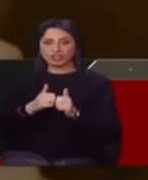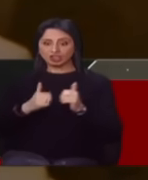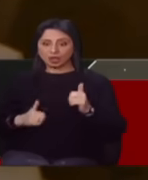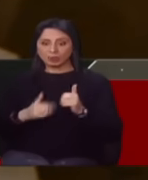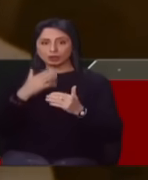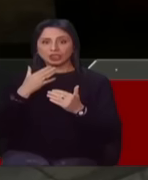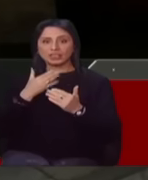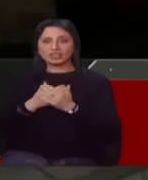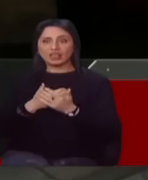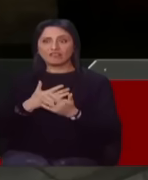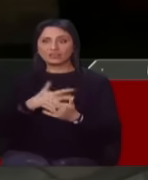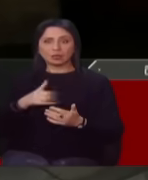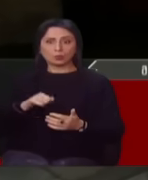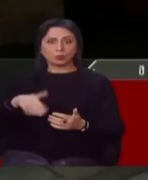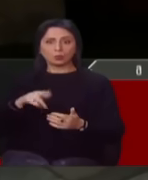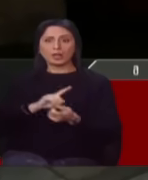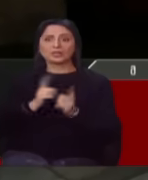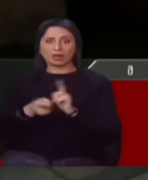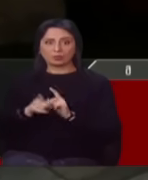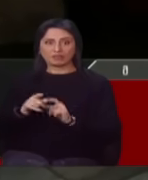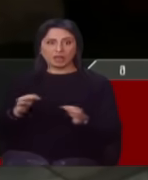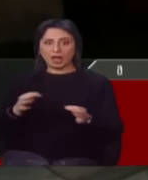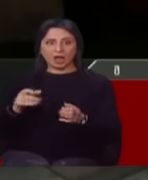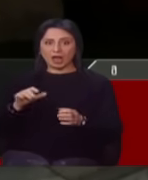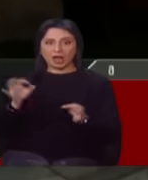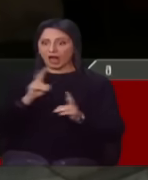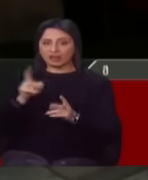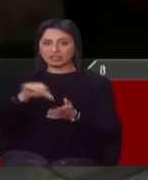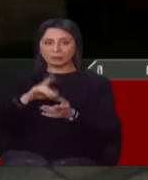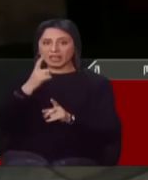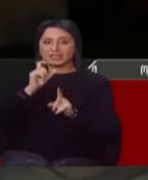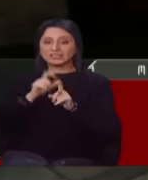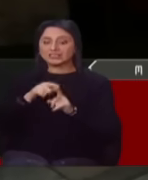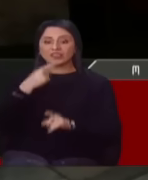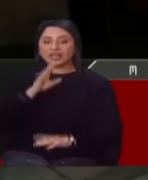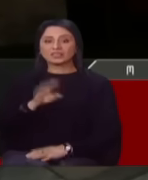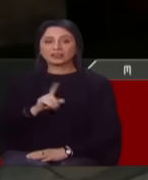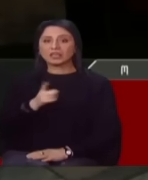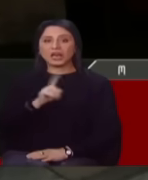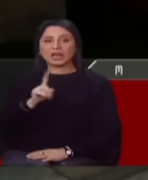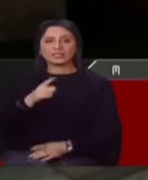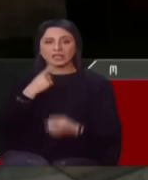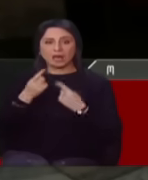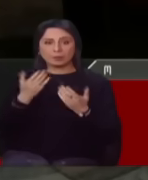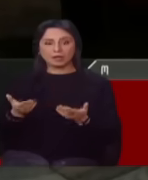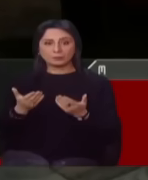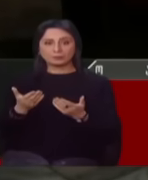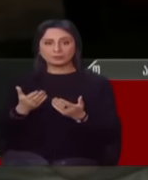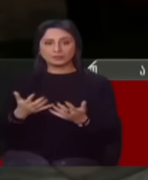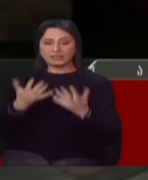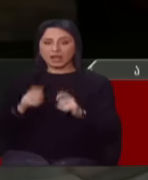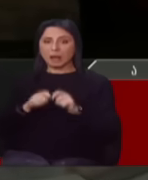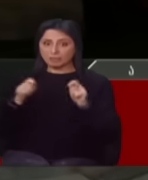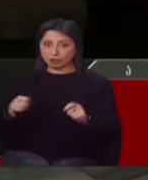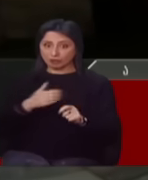თავის სიხისტეთ, არავინ არ გამოდის და ერთ სიტყვას პაიც არ ეძახის, რომ რაზეა ლაპარაკი.